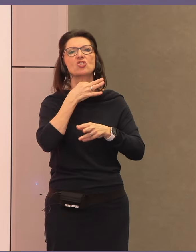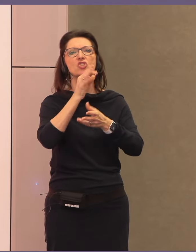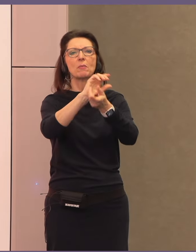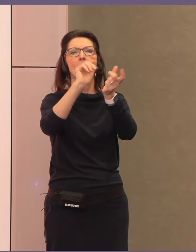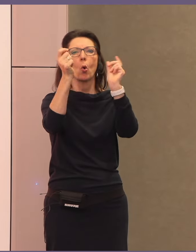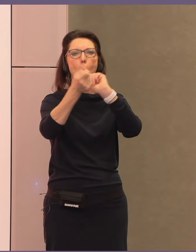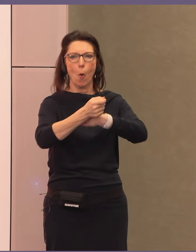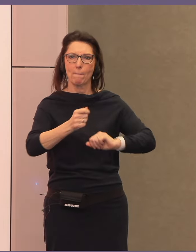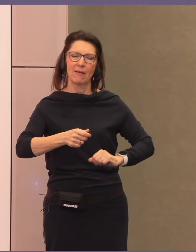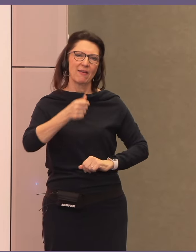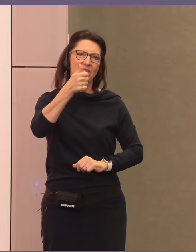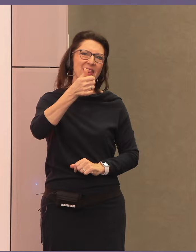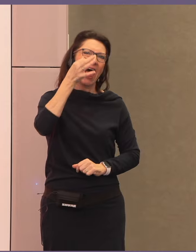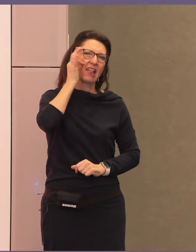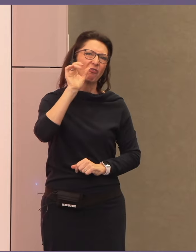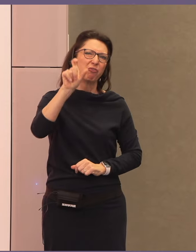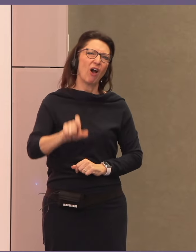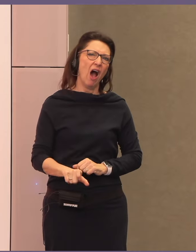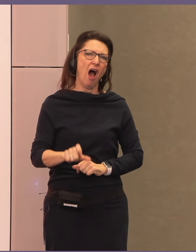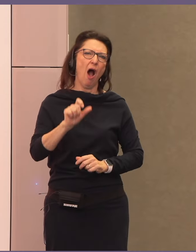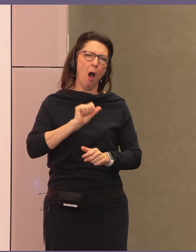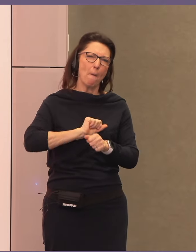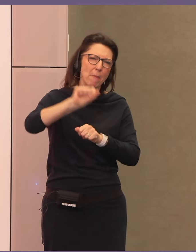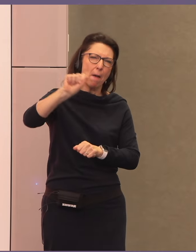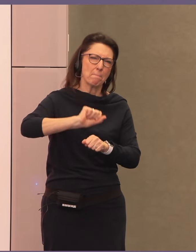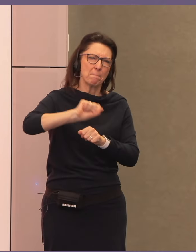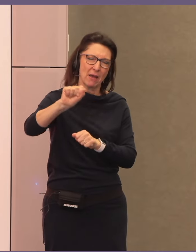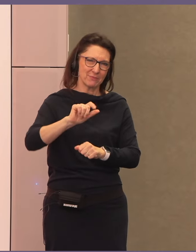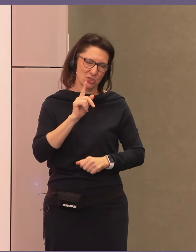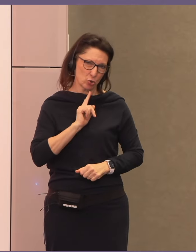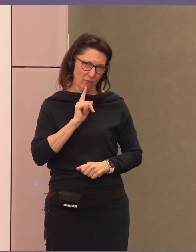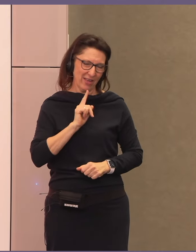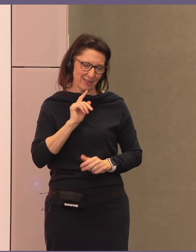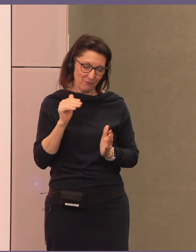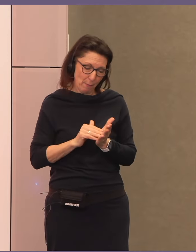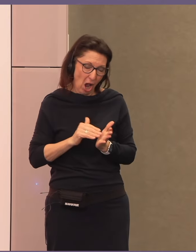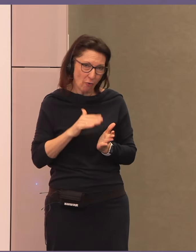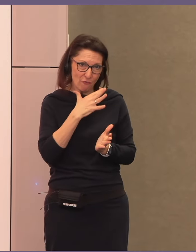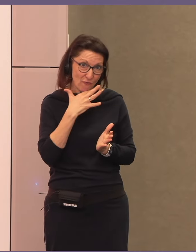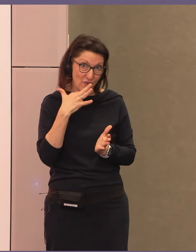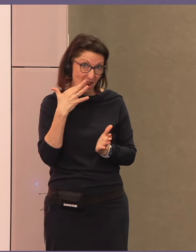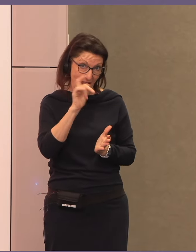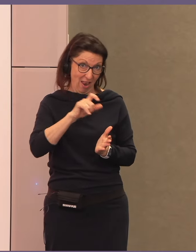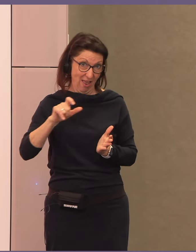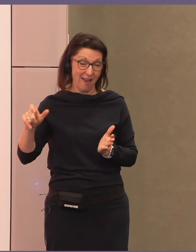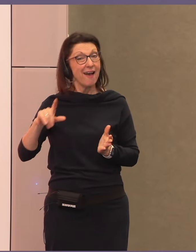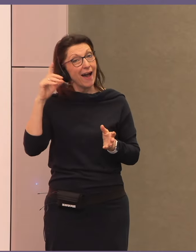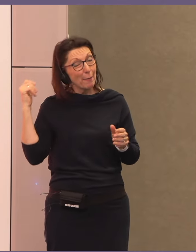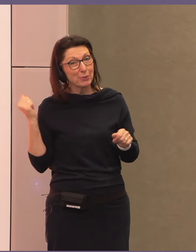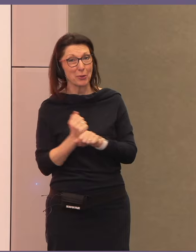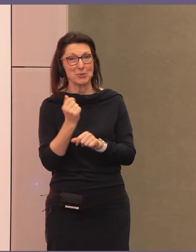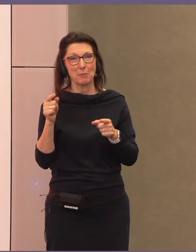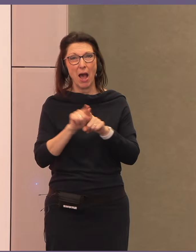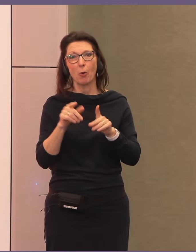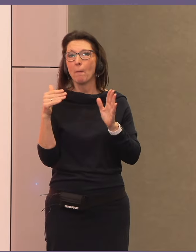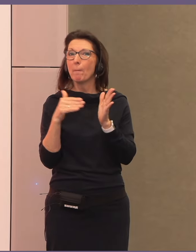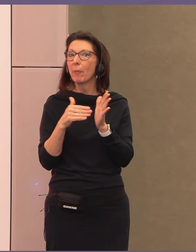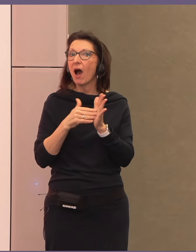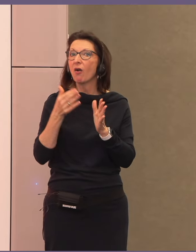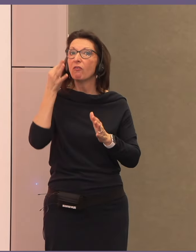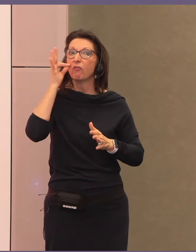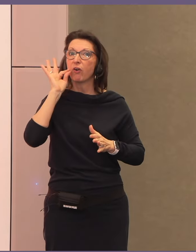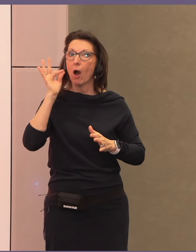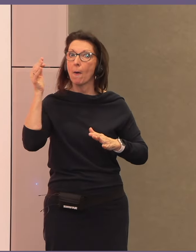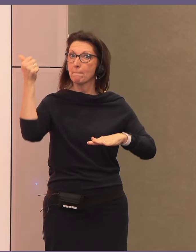und am Boden stampfen, das wird zu wenig sein. Da braucht es ganz, ganz viele Stimmen, aber es braucht trotzdem auch Frauen, die an der